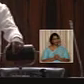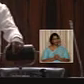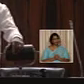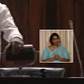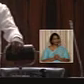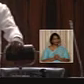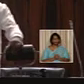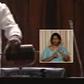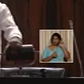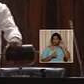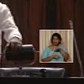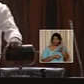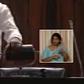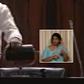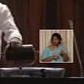मे गवपाट्टी वाल